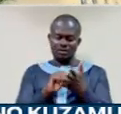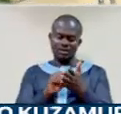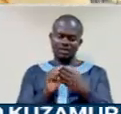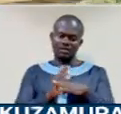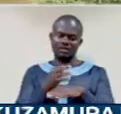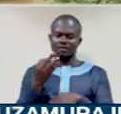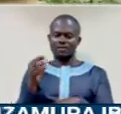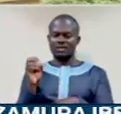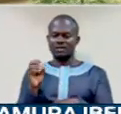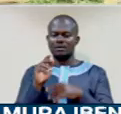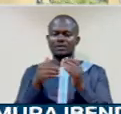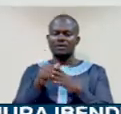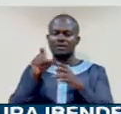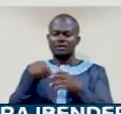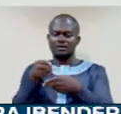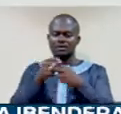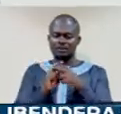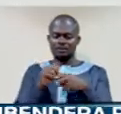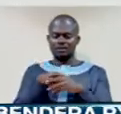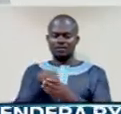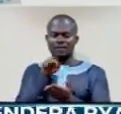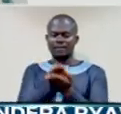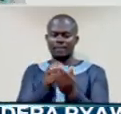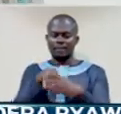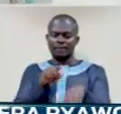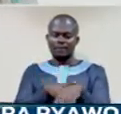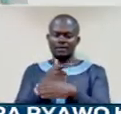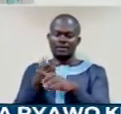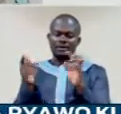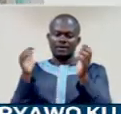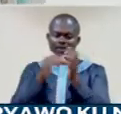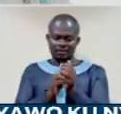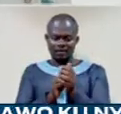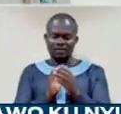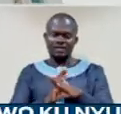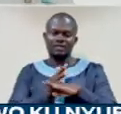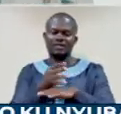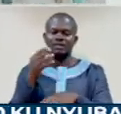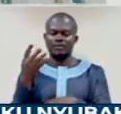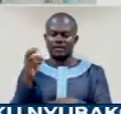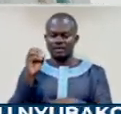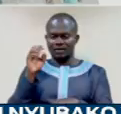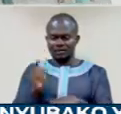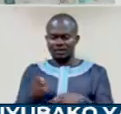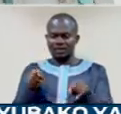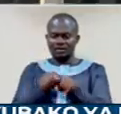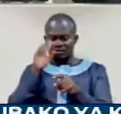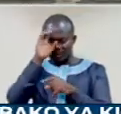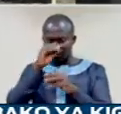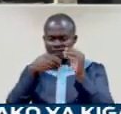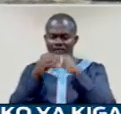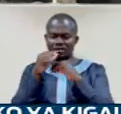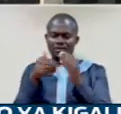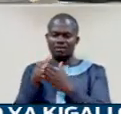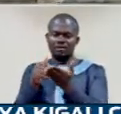zisaga 300 z'abakeneye inguzanyo mu bigo by'imari. Ni mu gihe nanone ingwate zigera kuri 40 nazo zishakirwa